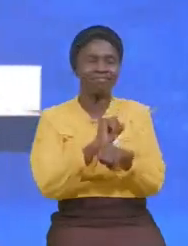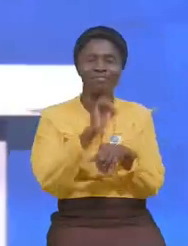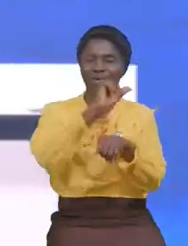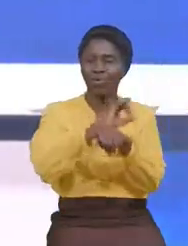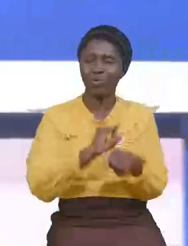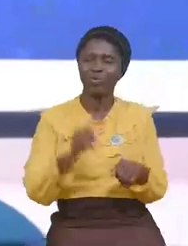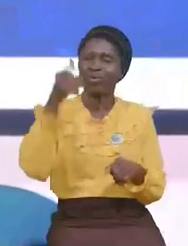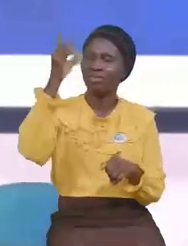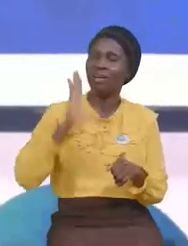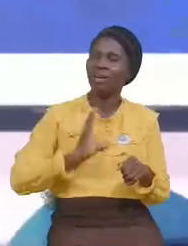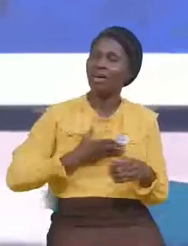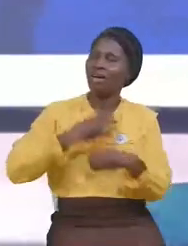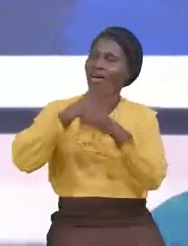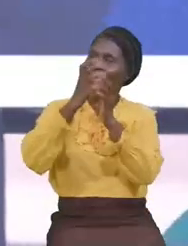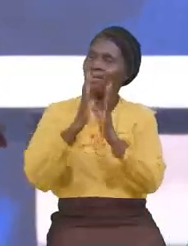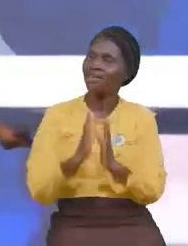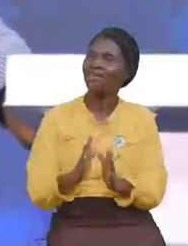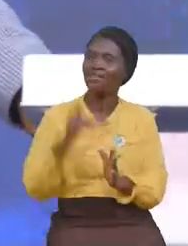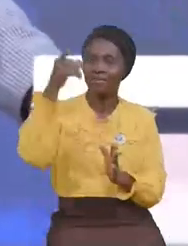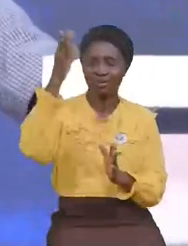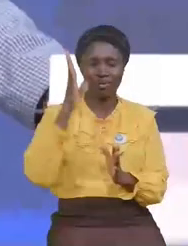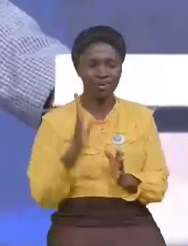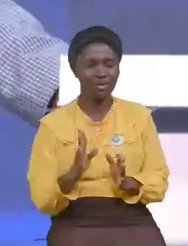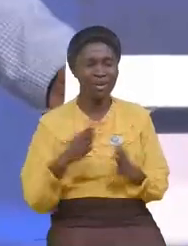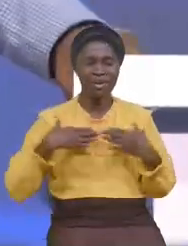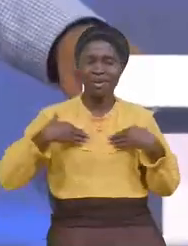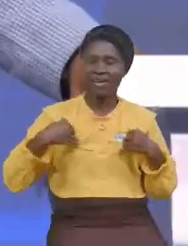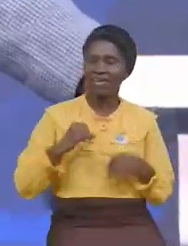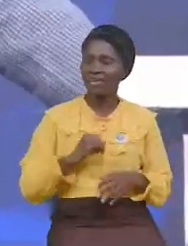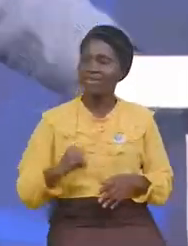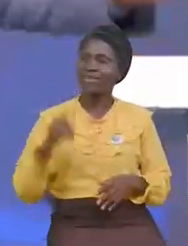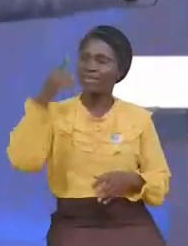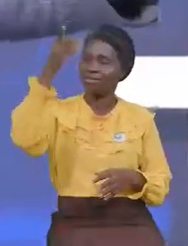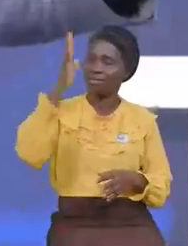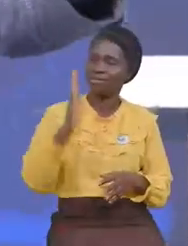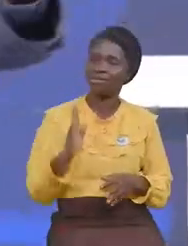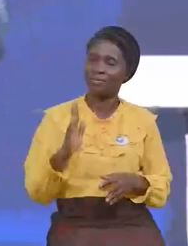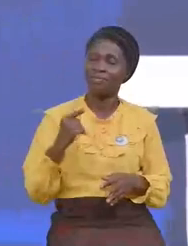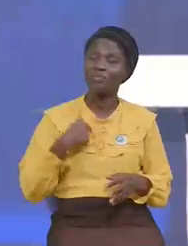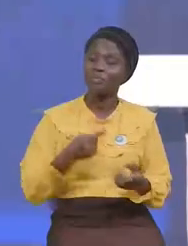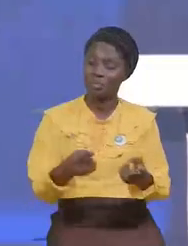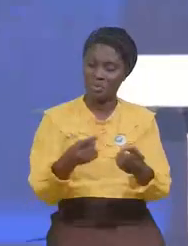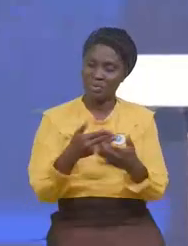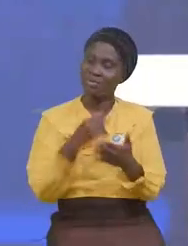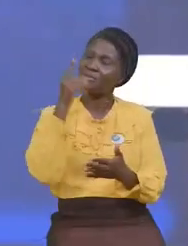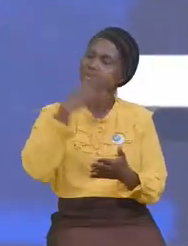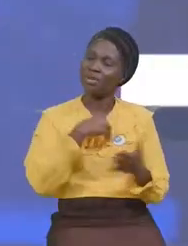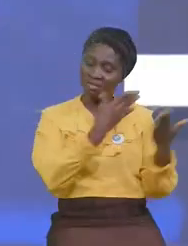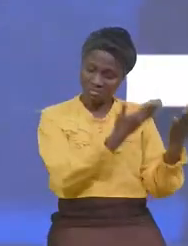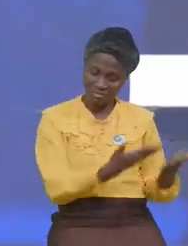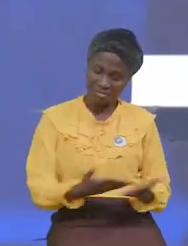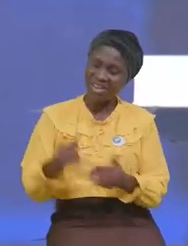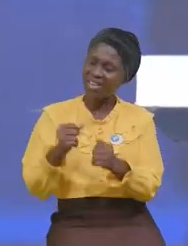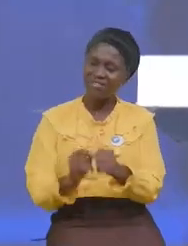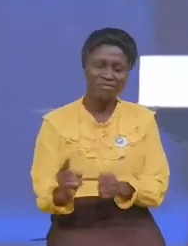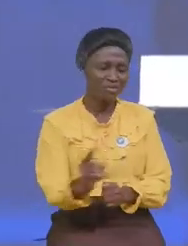miracles, notre Dieu créateur, notre Dieu qui nous guérit. Nous venons devant toi en présentant tout le